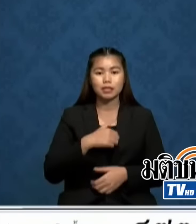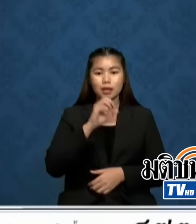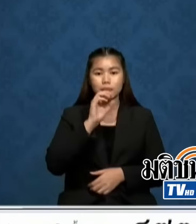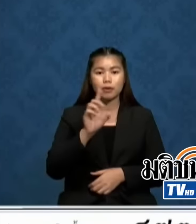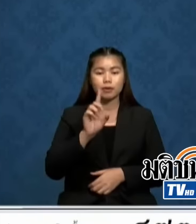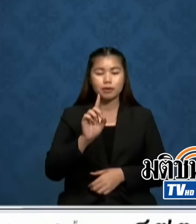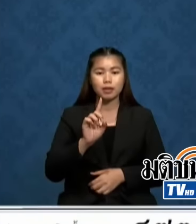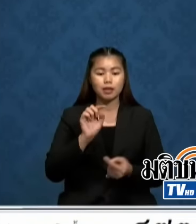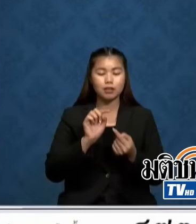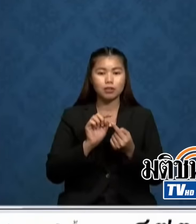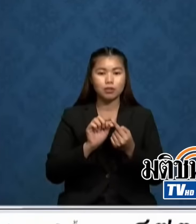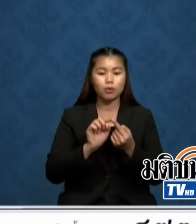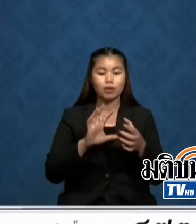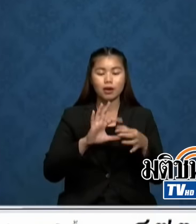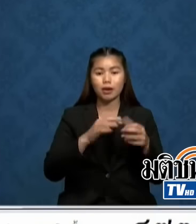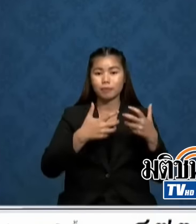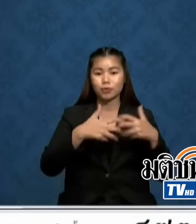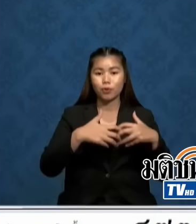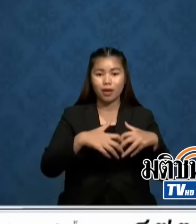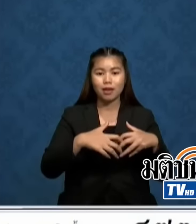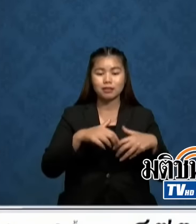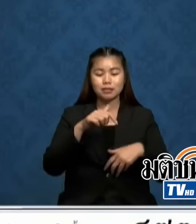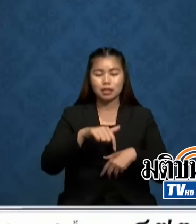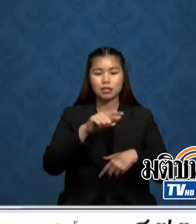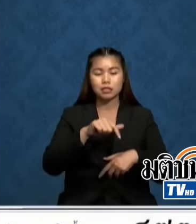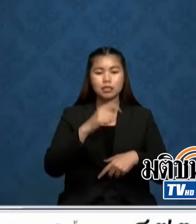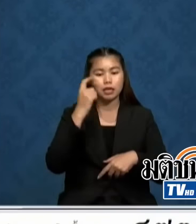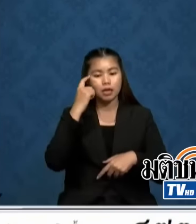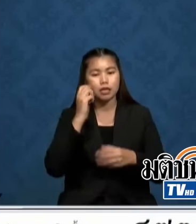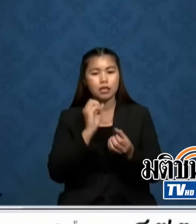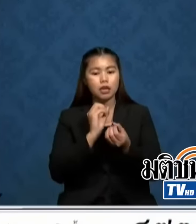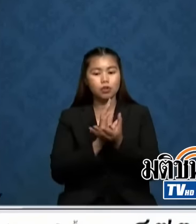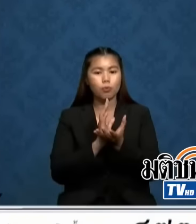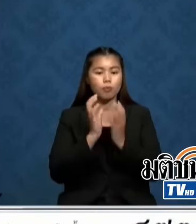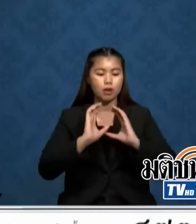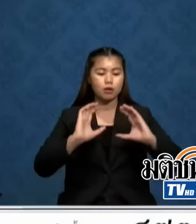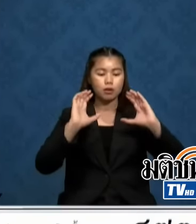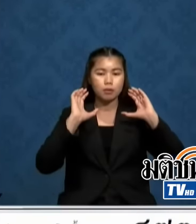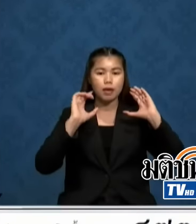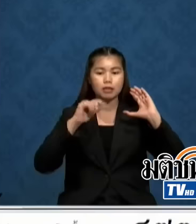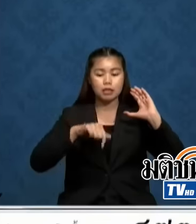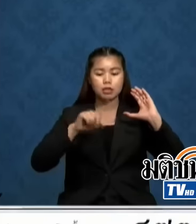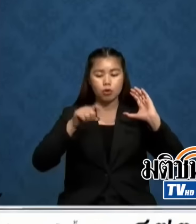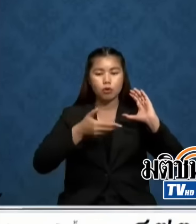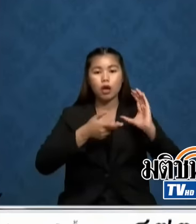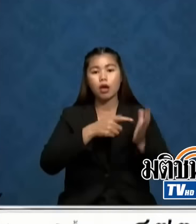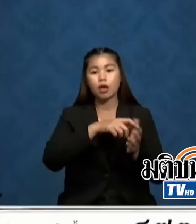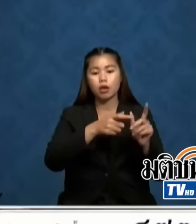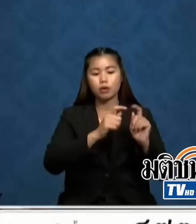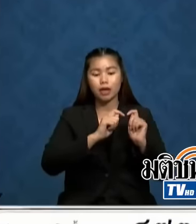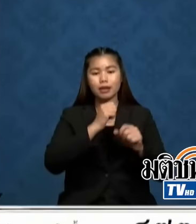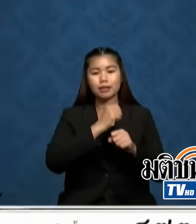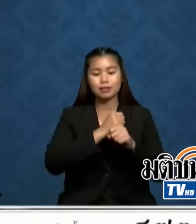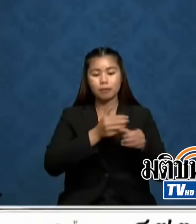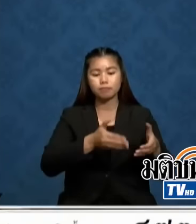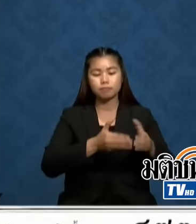คือประเภทของโรงงานกิจการของโรงงานที่ส่งผลให้หน่วยงานของรัฐสามารถอนุญาตให้ประกอบ